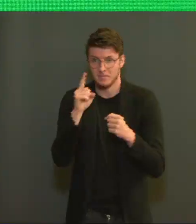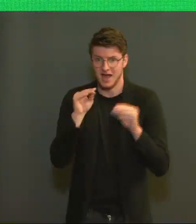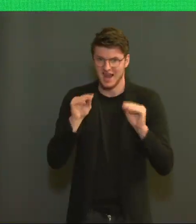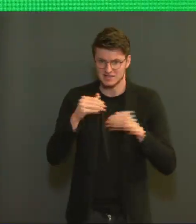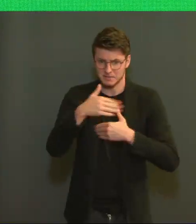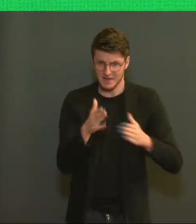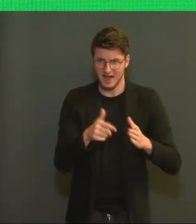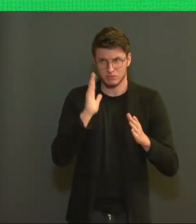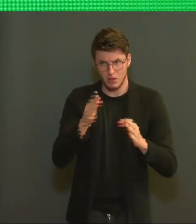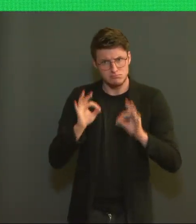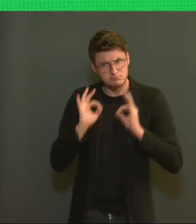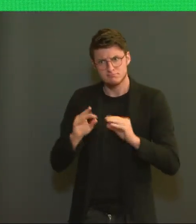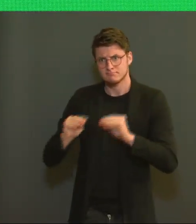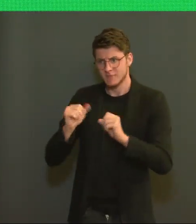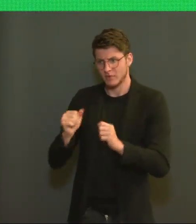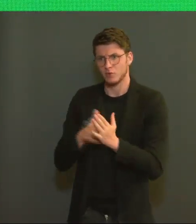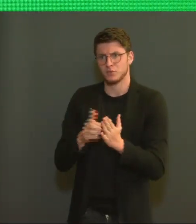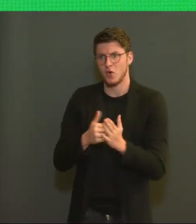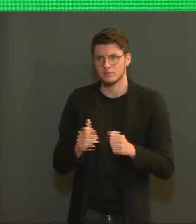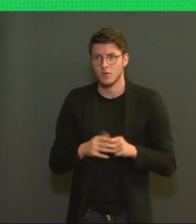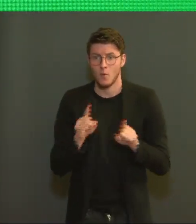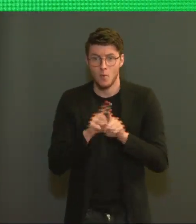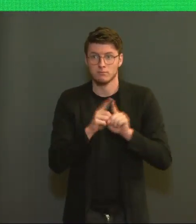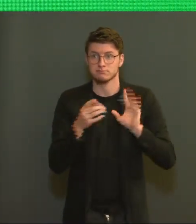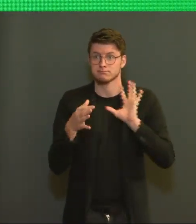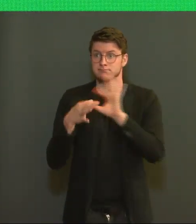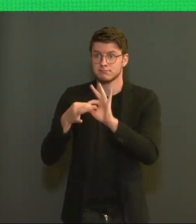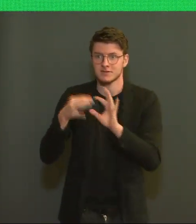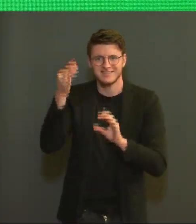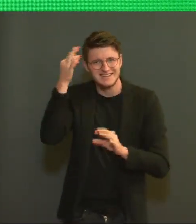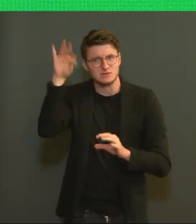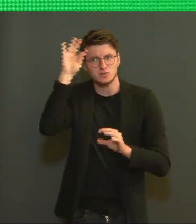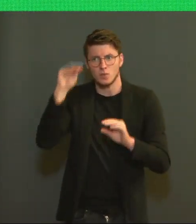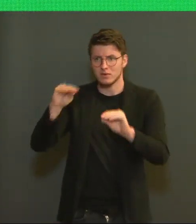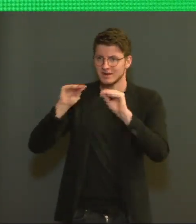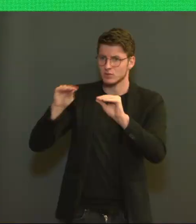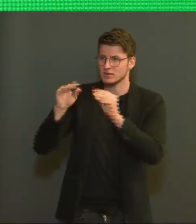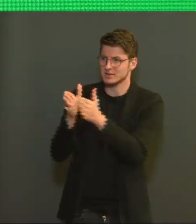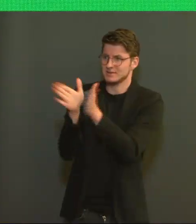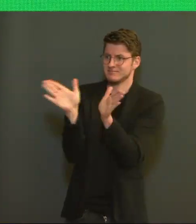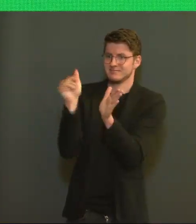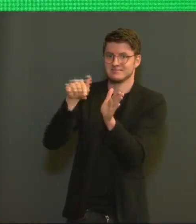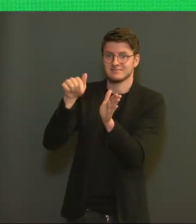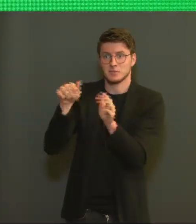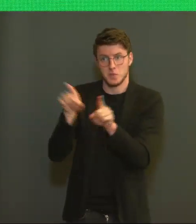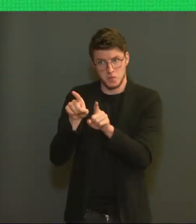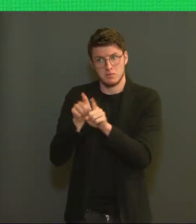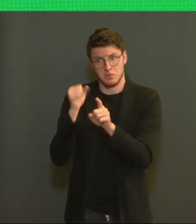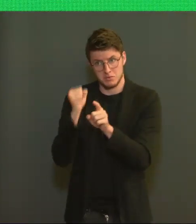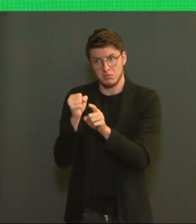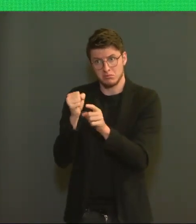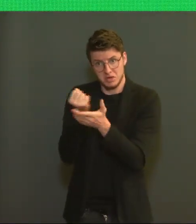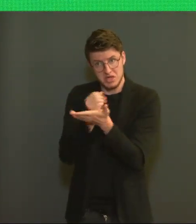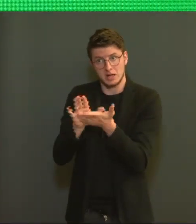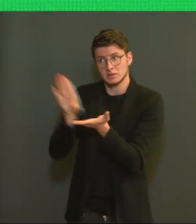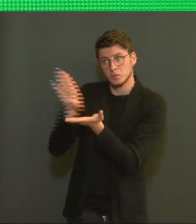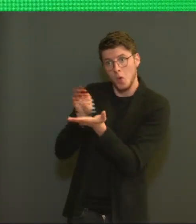bredere risico-educatie. Het lessenpakket kan gratis worden gedownload op risico